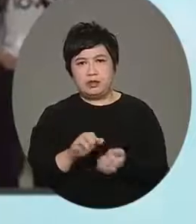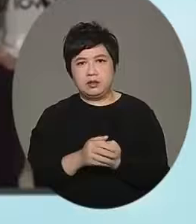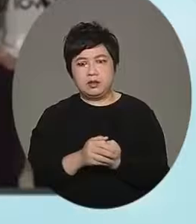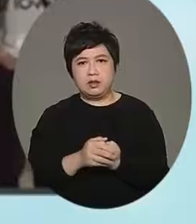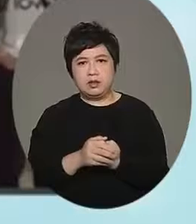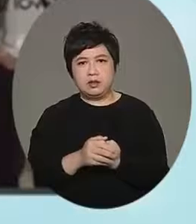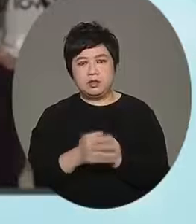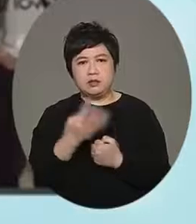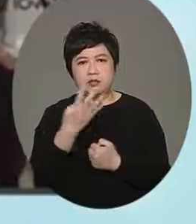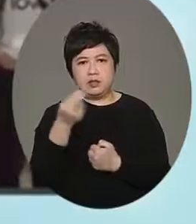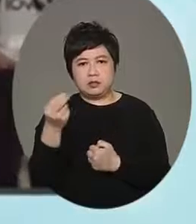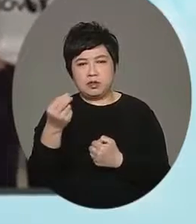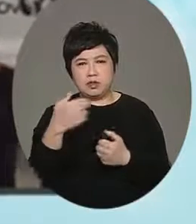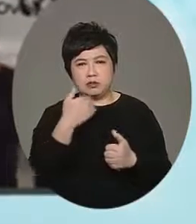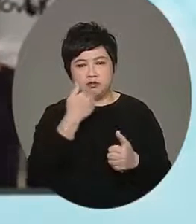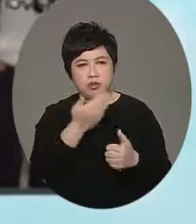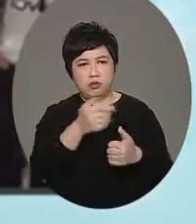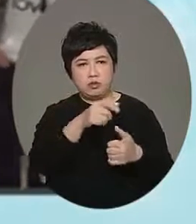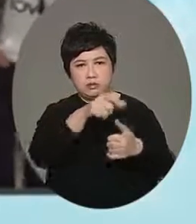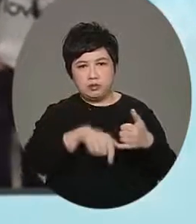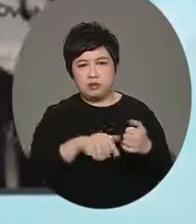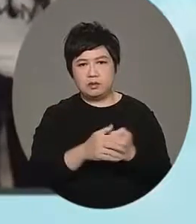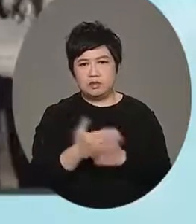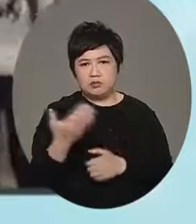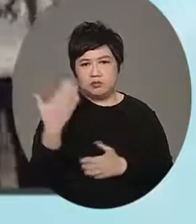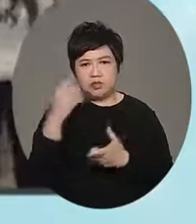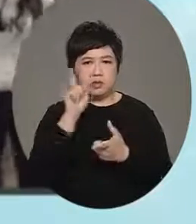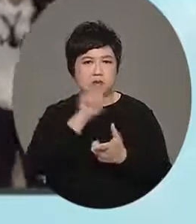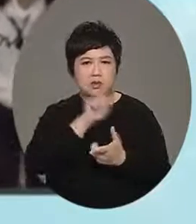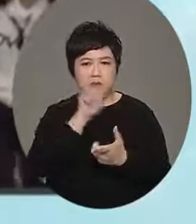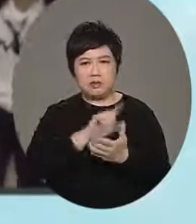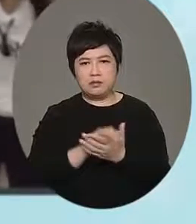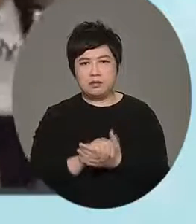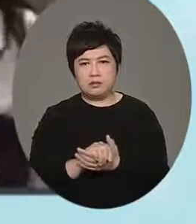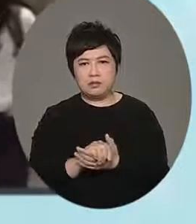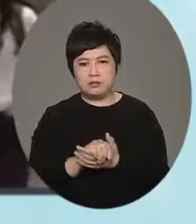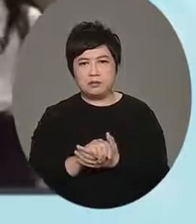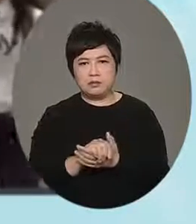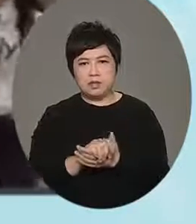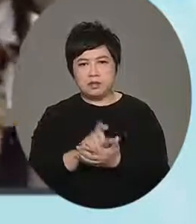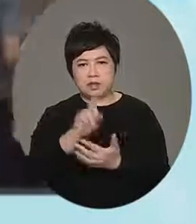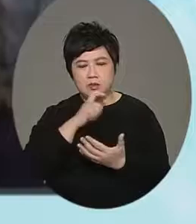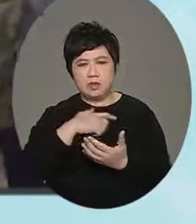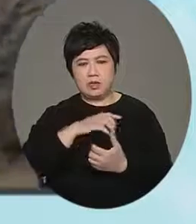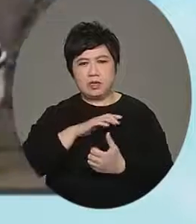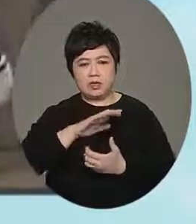那47位被告過去1個星期所受的折